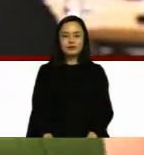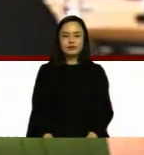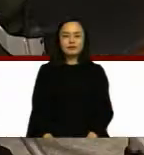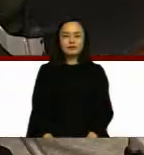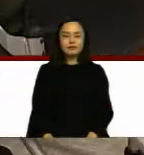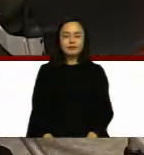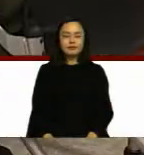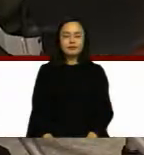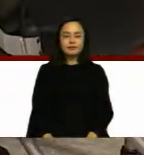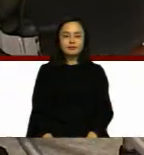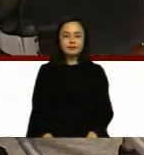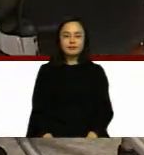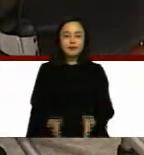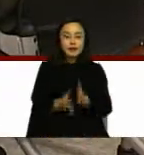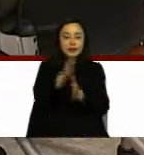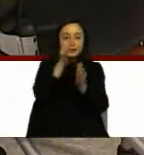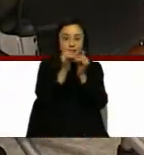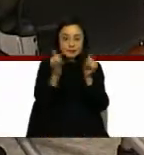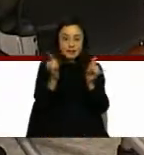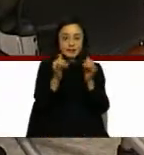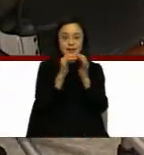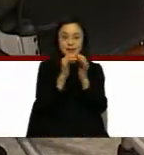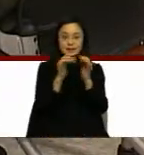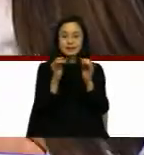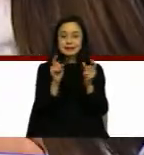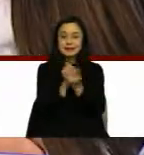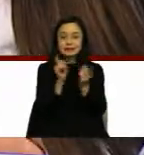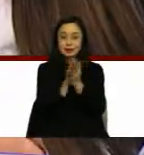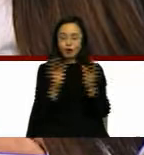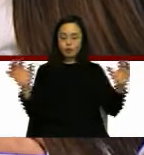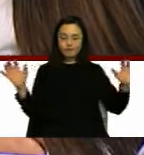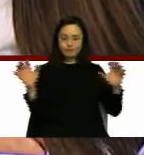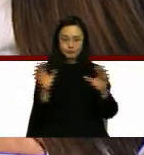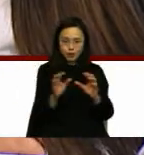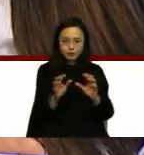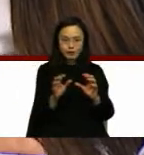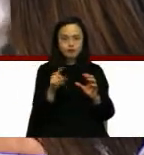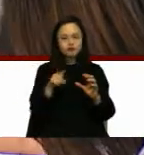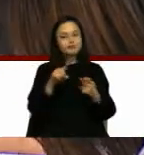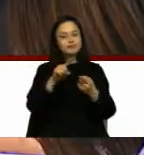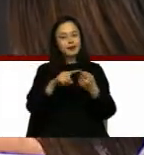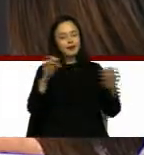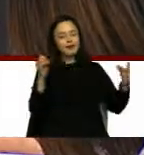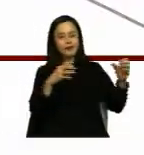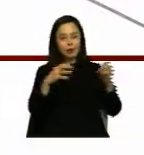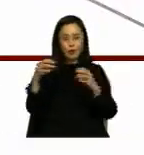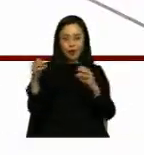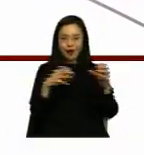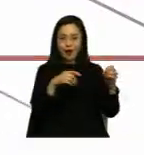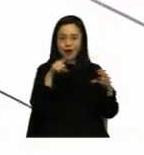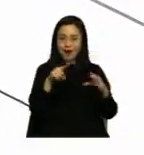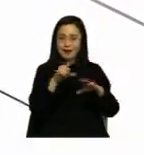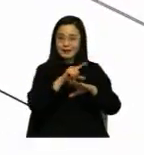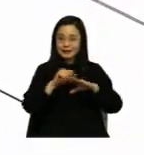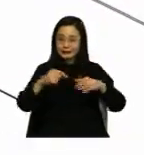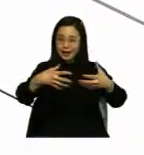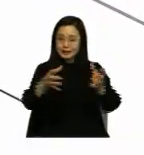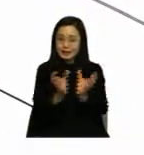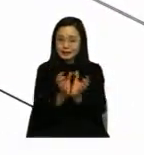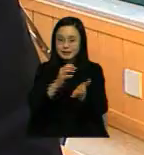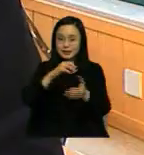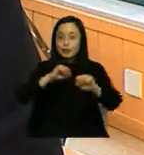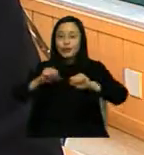따르면 이렇게 시민 배심원단이 공약 실천 계획을 점검한 민선 7기 지자체는 45곳에